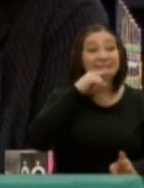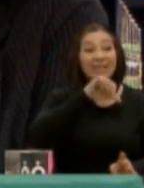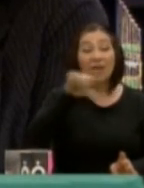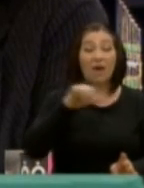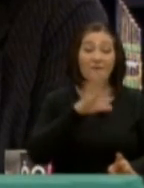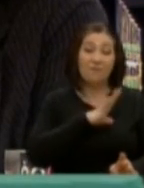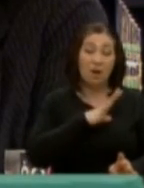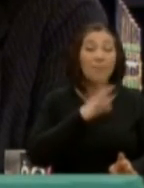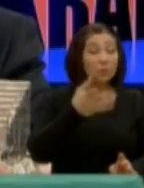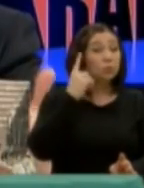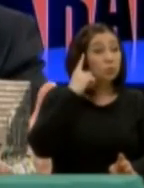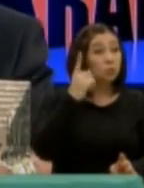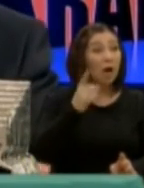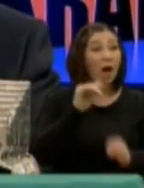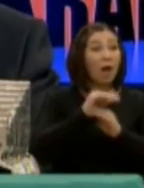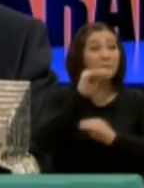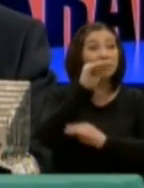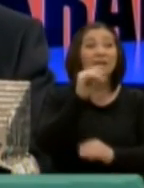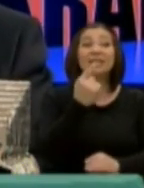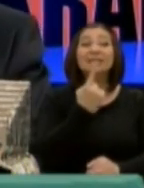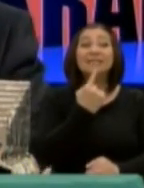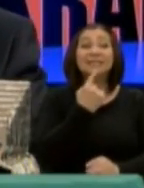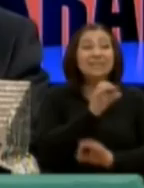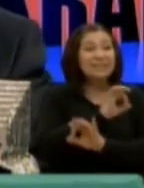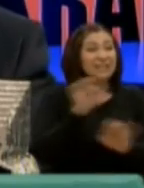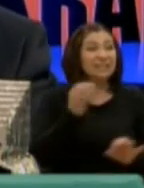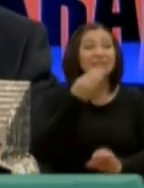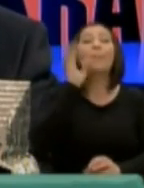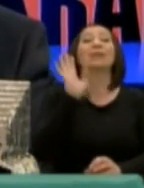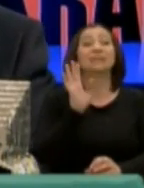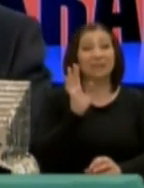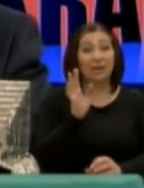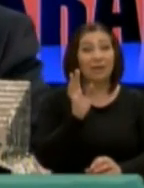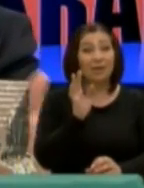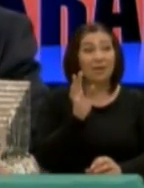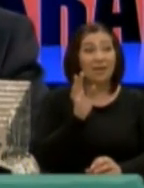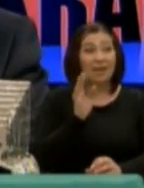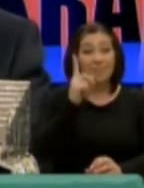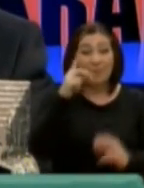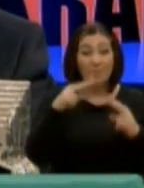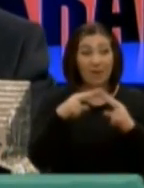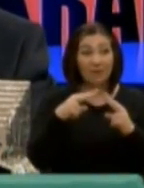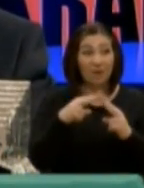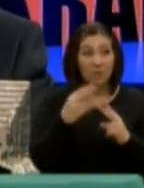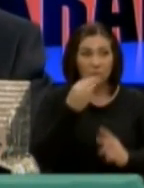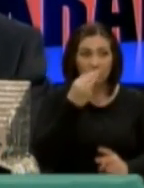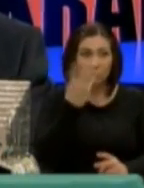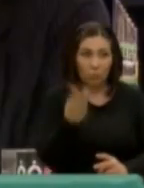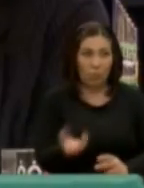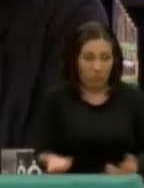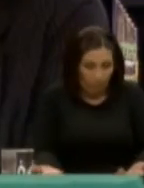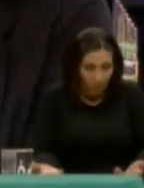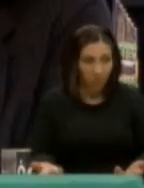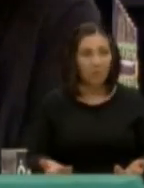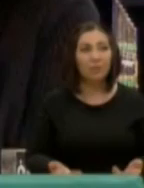yapılıyor. Ama düşünün hayatı boyunca şeker hastası yemeyesi yasaklanan bir insanın bir baklava yemesi. Ya sonuçta yemesi. Baklava yemiş oluyor. Tabii